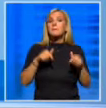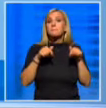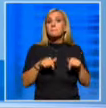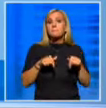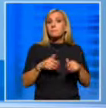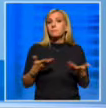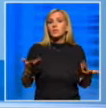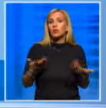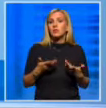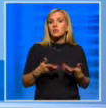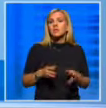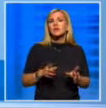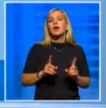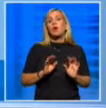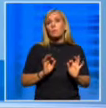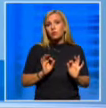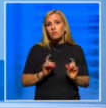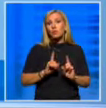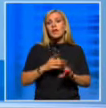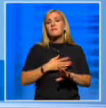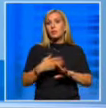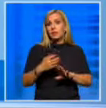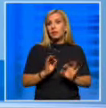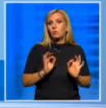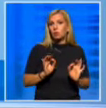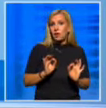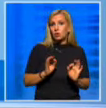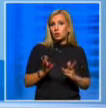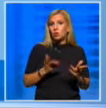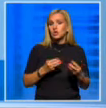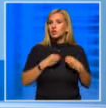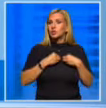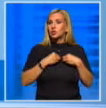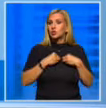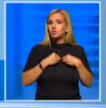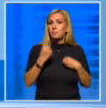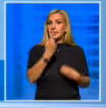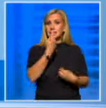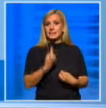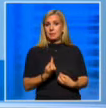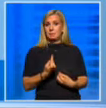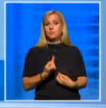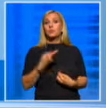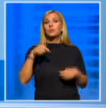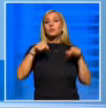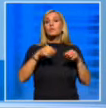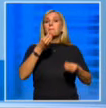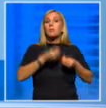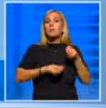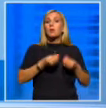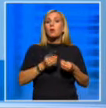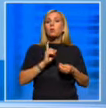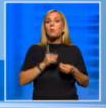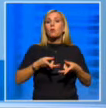че обикновено, не винаги, нека да го кажа това, че обикновено се чувстваме сами, е проблем, който могат да решат